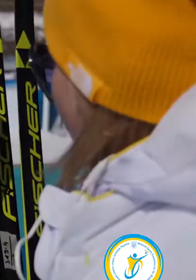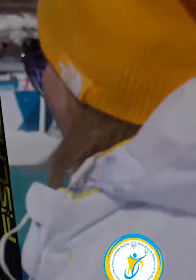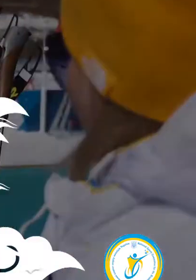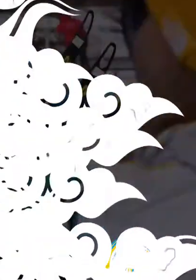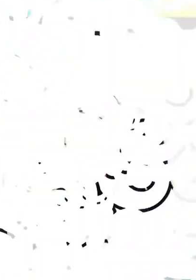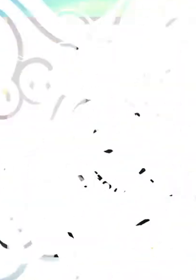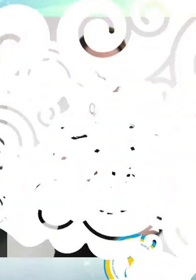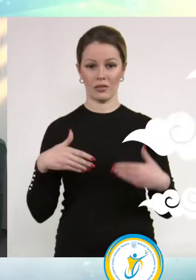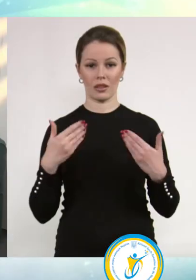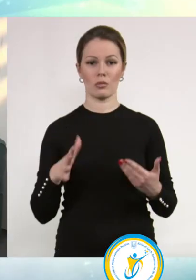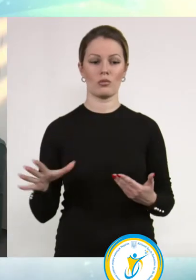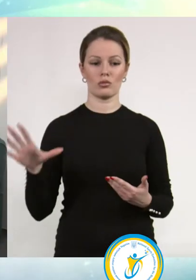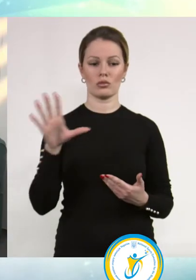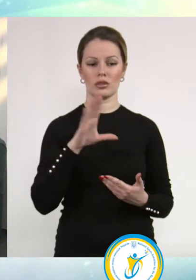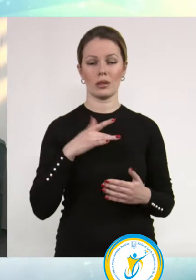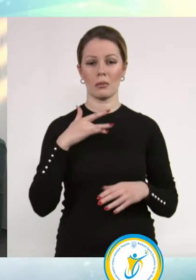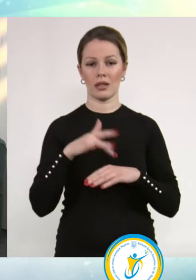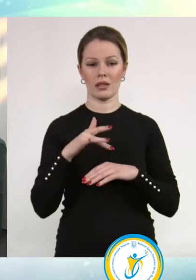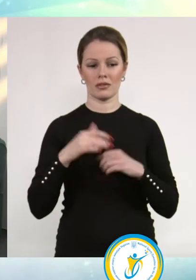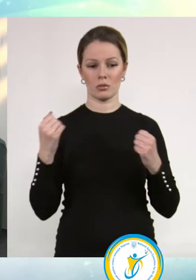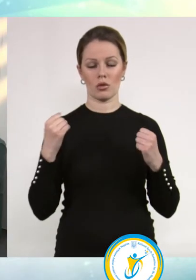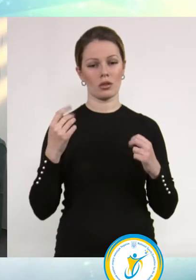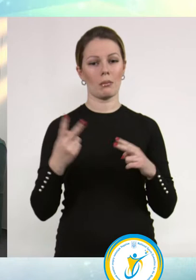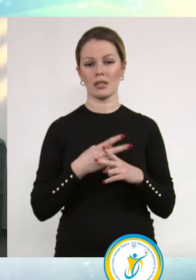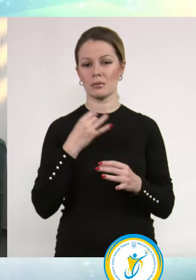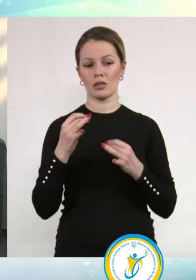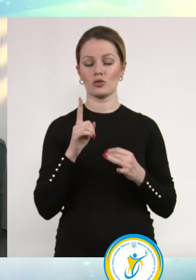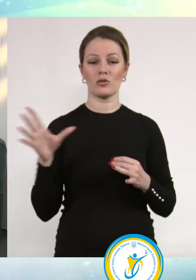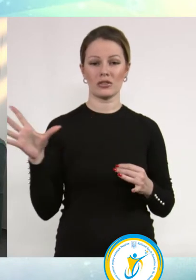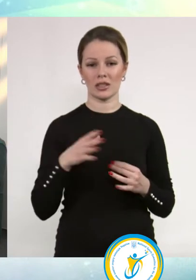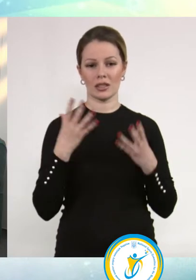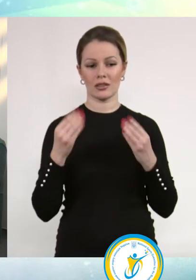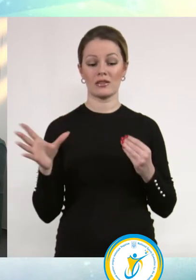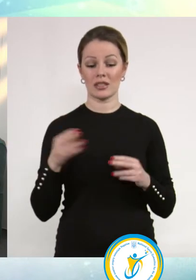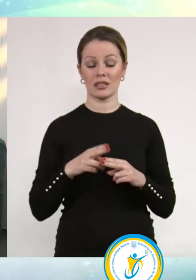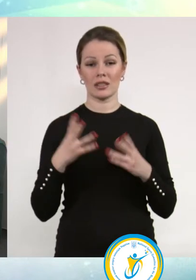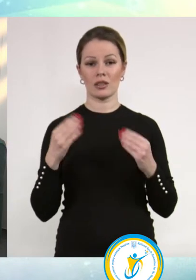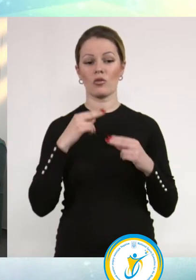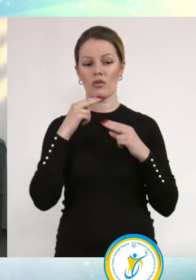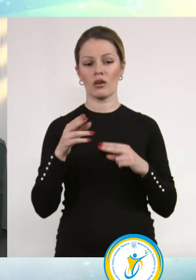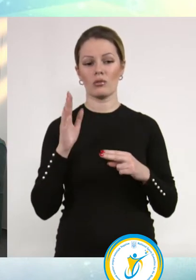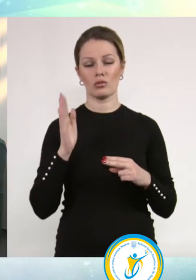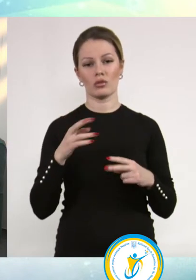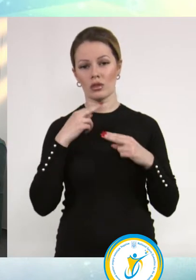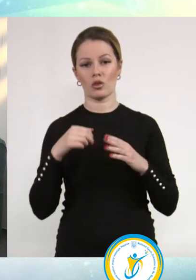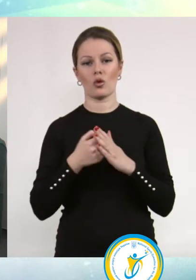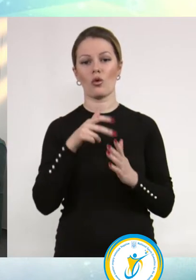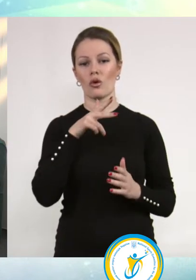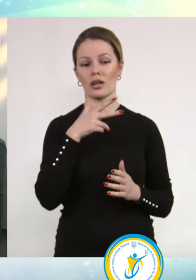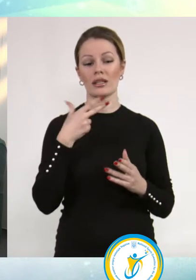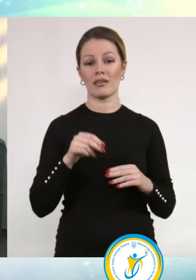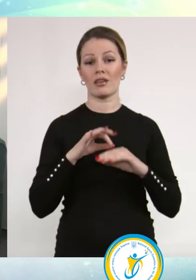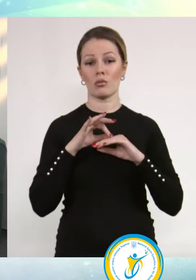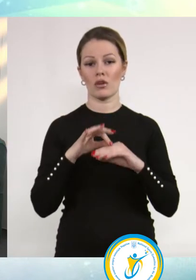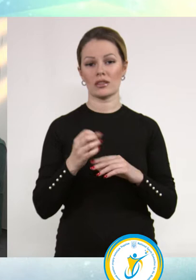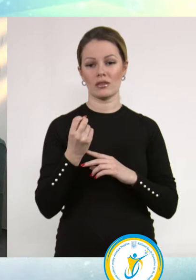Слава Україні! Вітаємо всіх прихильників спорту. Безперечно, що всі ці дні увага буде прикута до